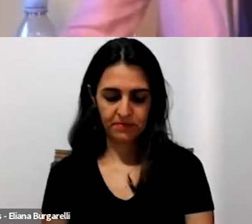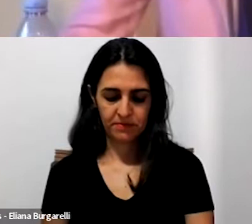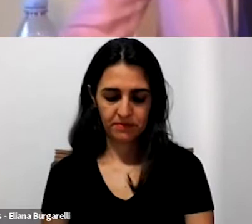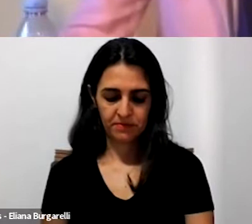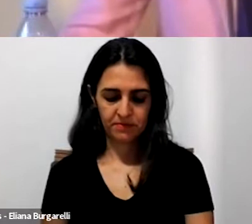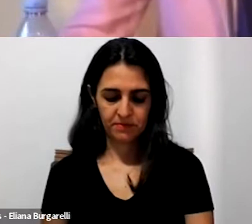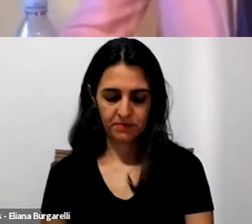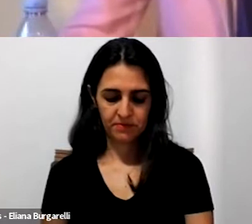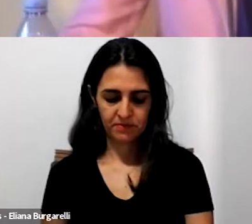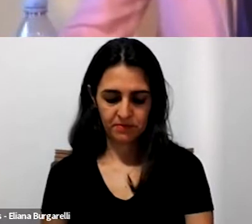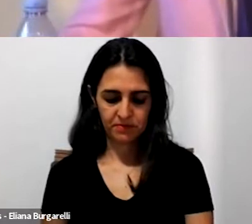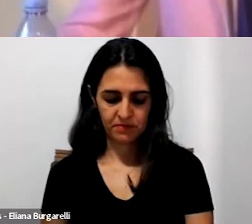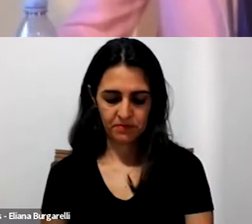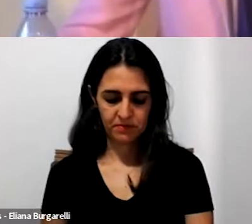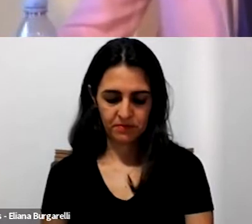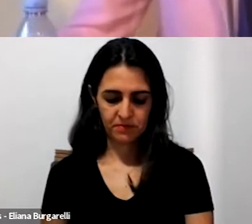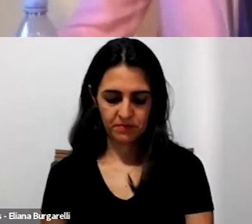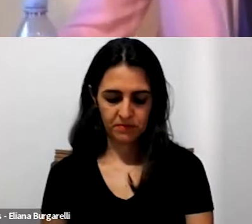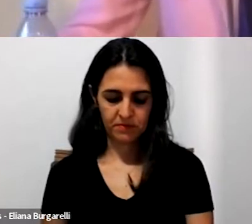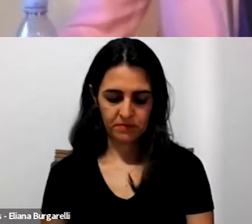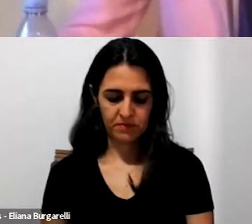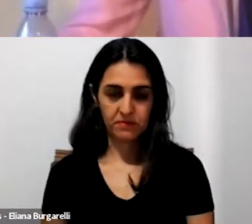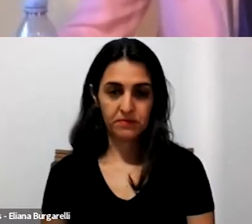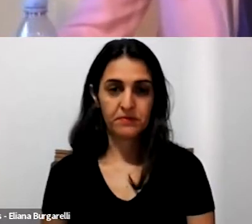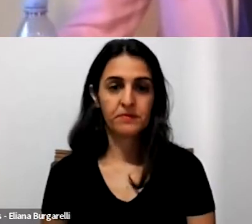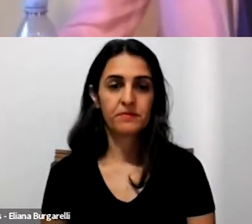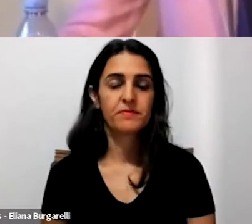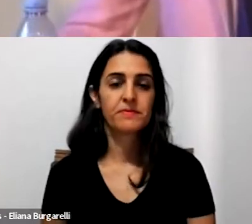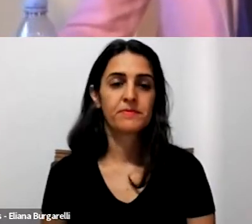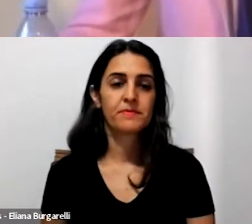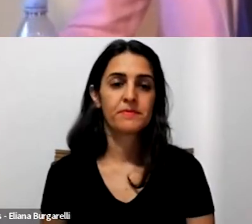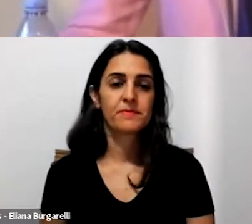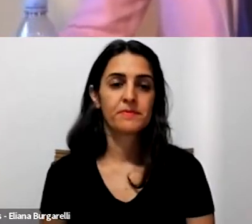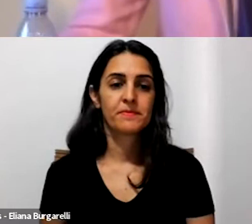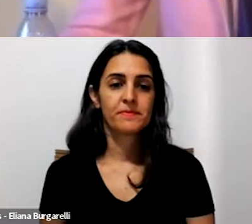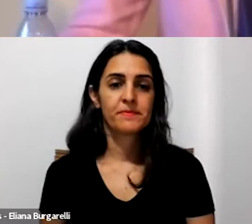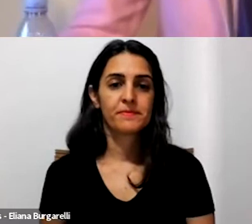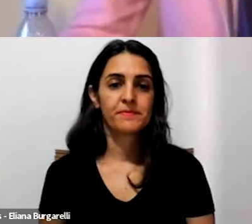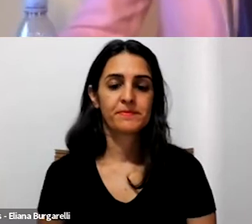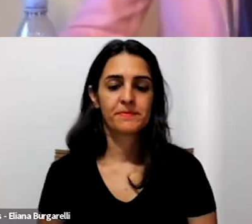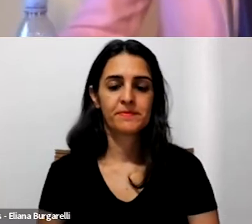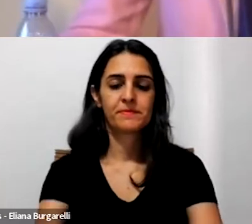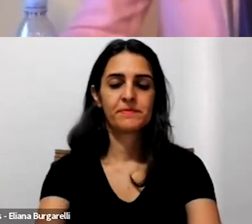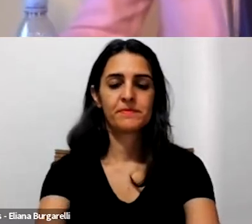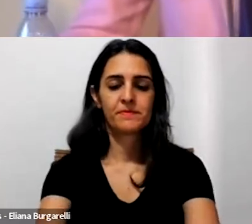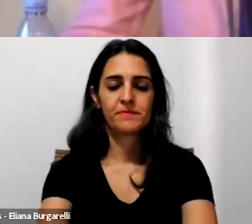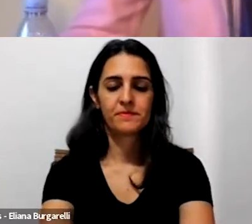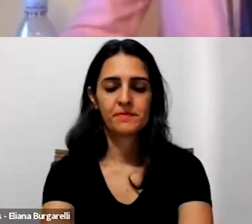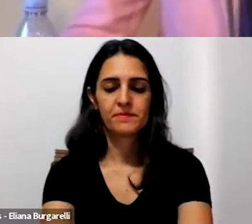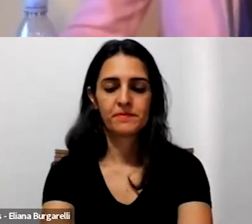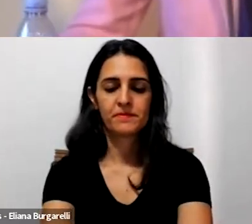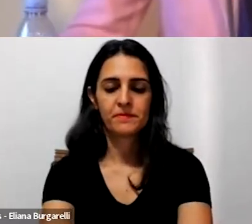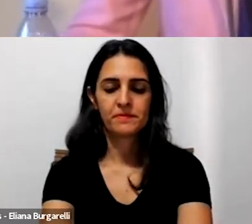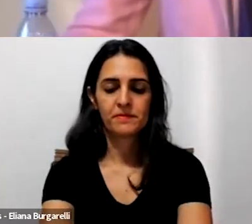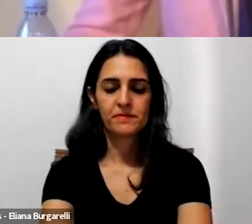internationale appelé PPG7 avait été lancé et qui l'a mené à la protection de millions d'hectares de forêts